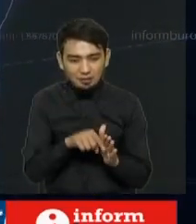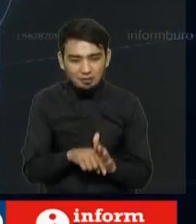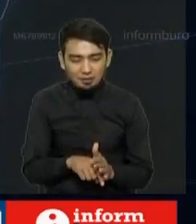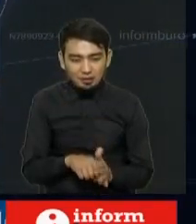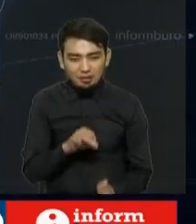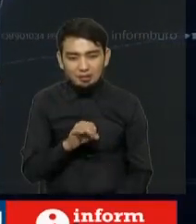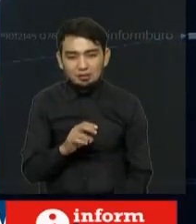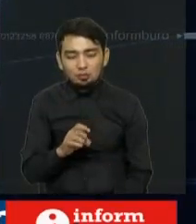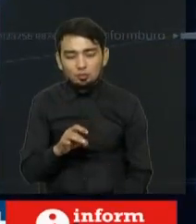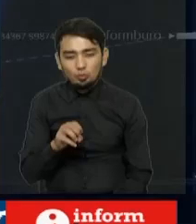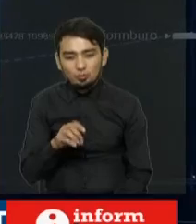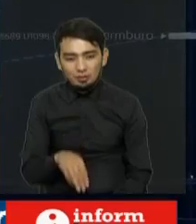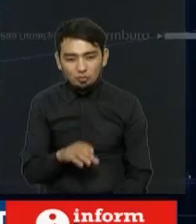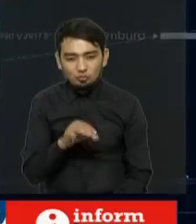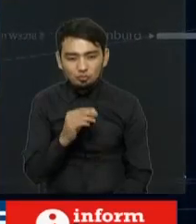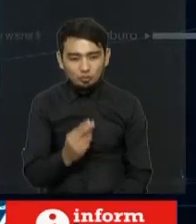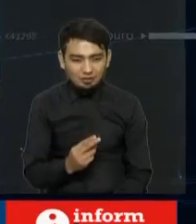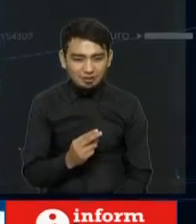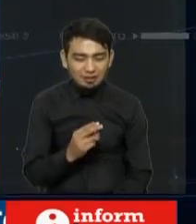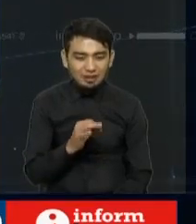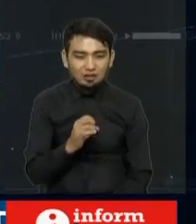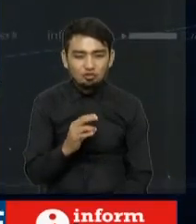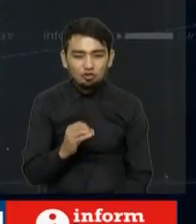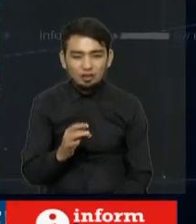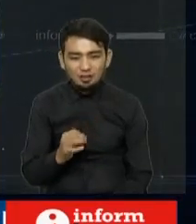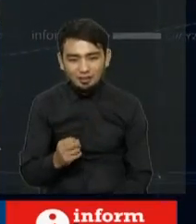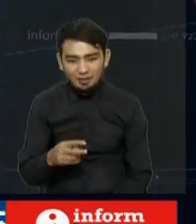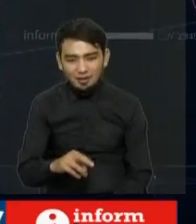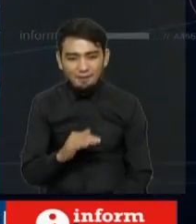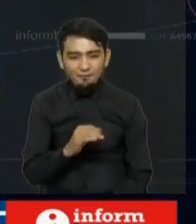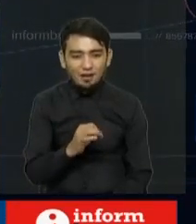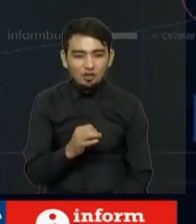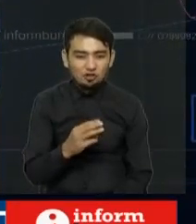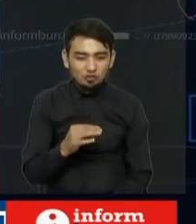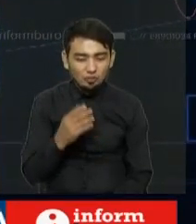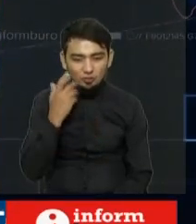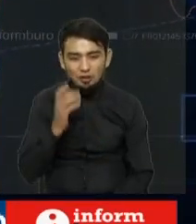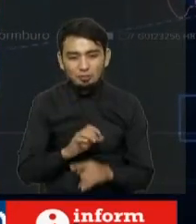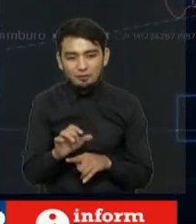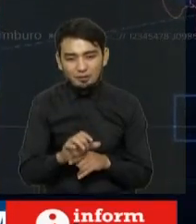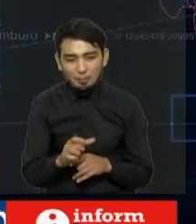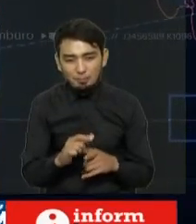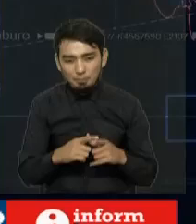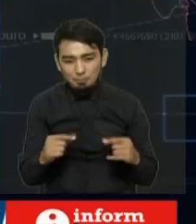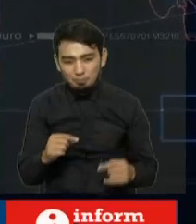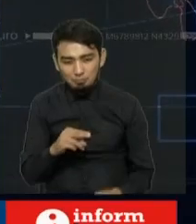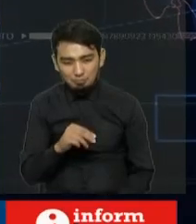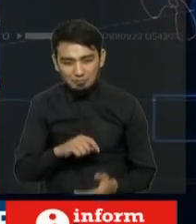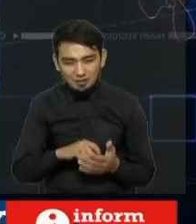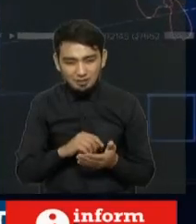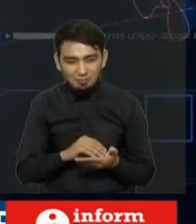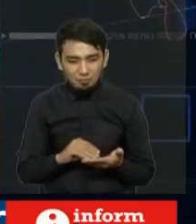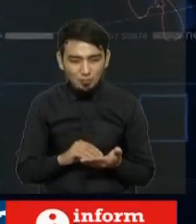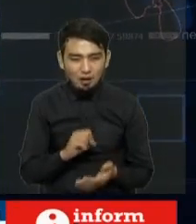инструментов социальной инженерии, ну, например, тот же фишинг, да, когда там отправляют письма, спам, с просьбой там заполнить